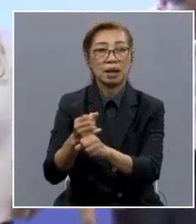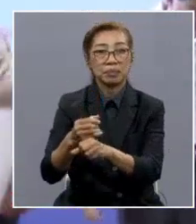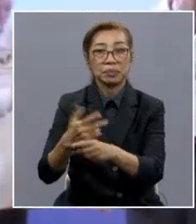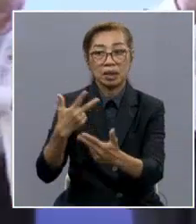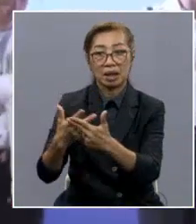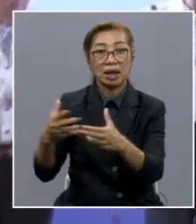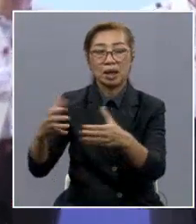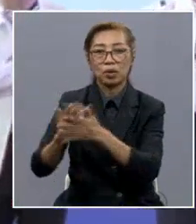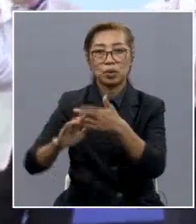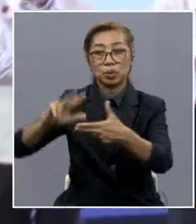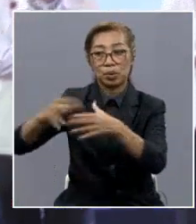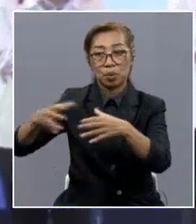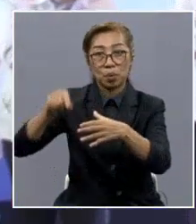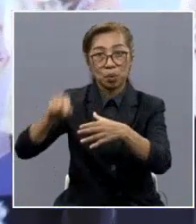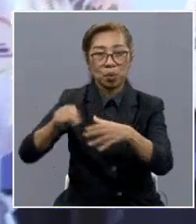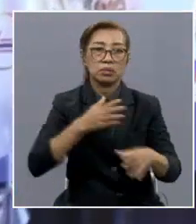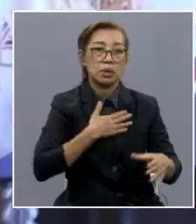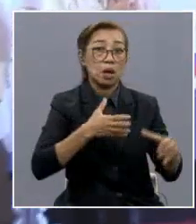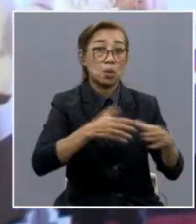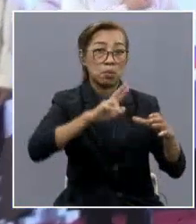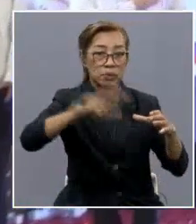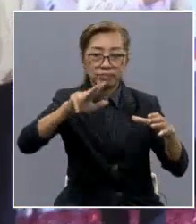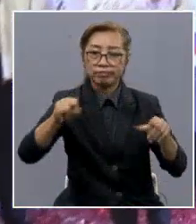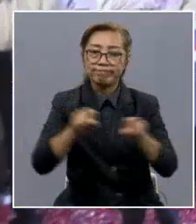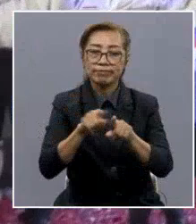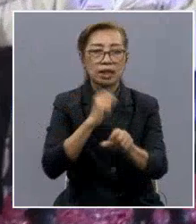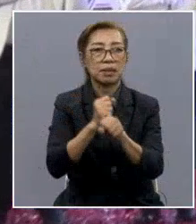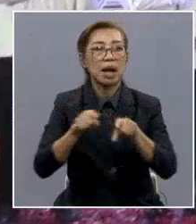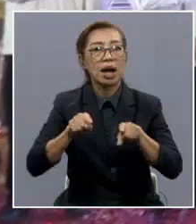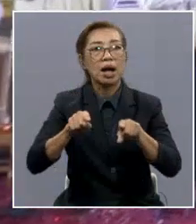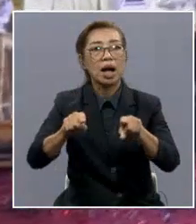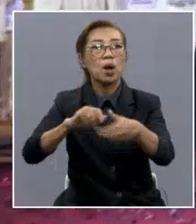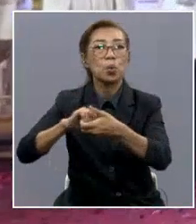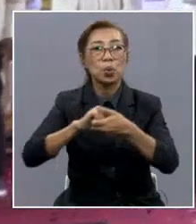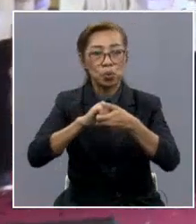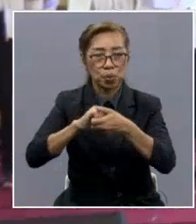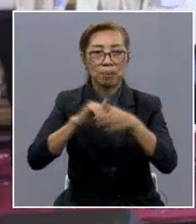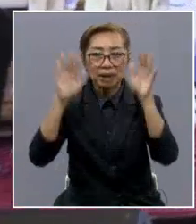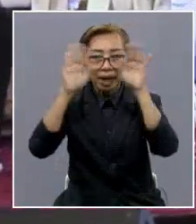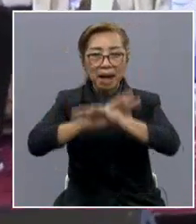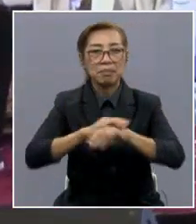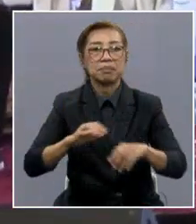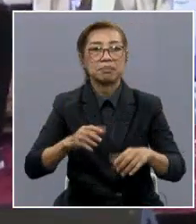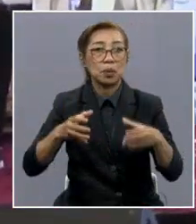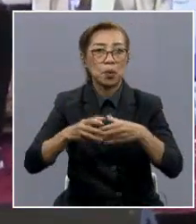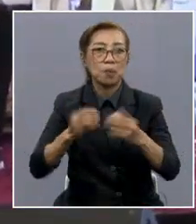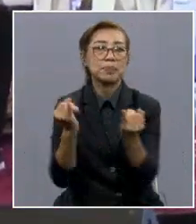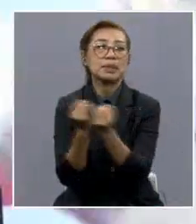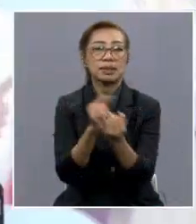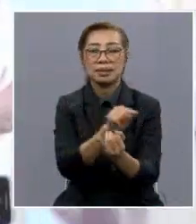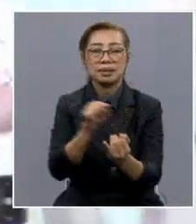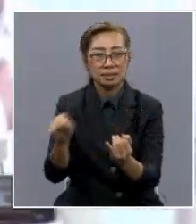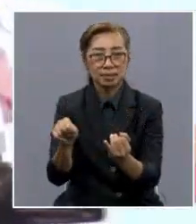นรุ่นใหม่แล้วก็ถือเป็นพรรคพันธมิตรของพลังประชารัฐด้วยอันนี้ก็เหมือนประกาศไปในตัวเลยนะคะว่าพรรคนี้เนี่ยเขาจะ